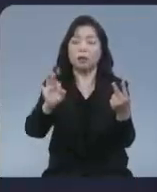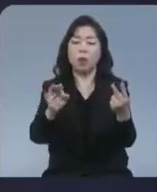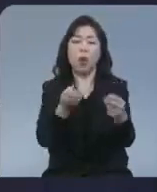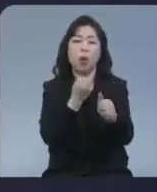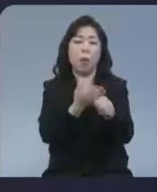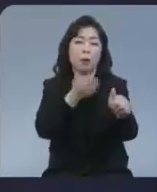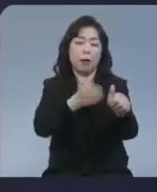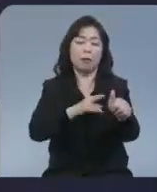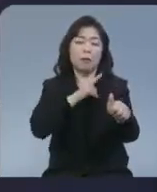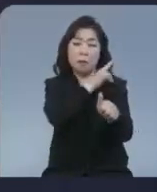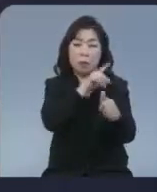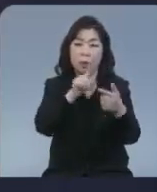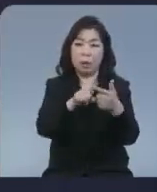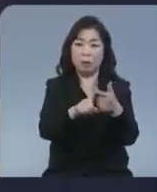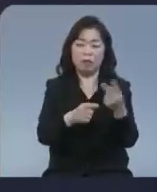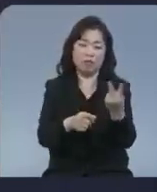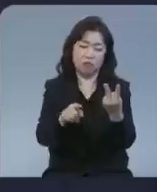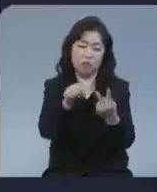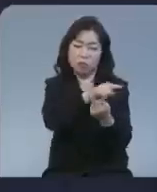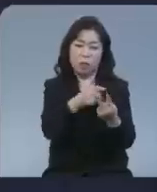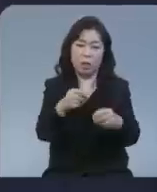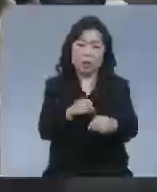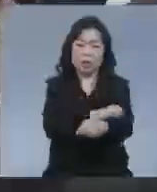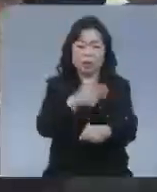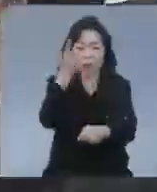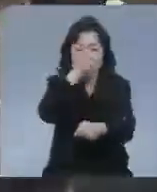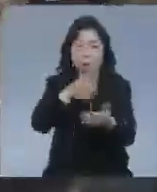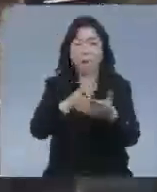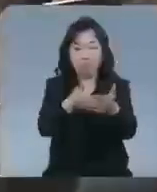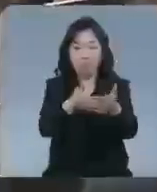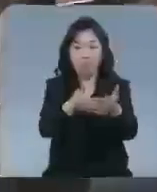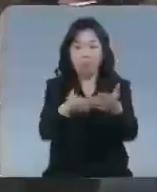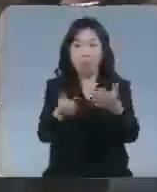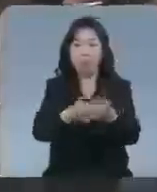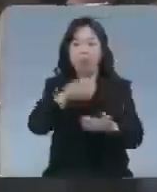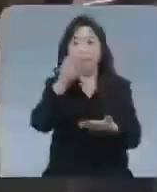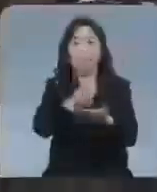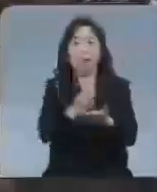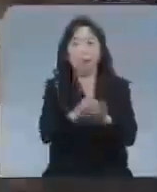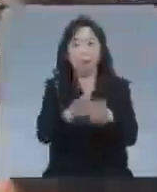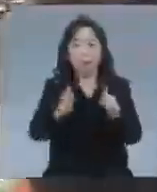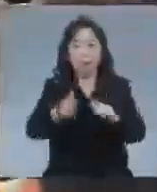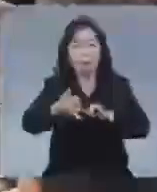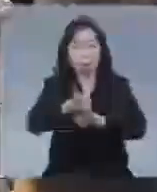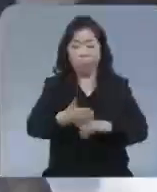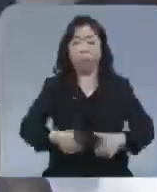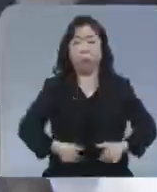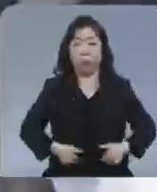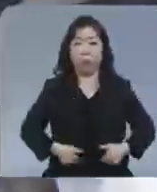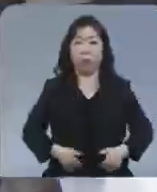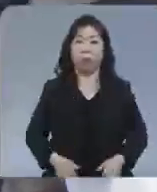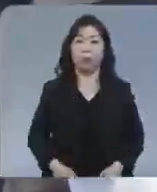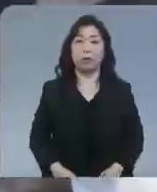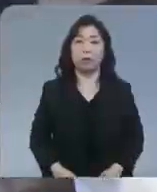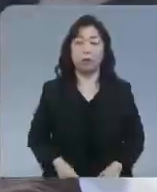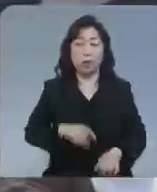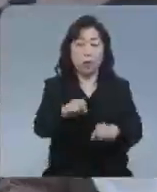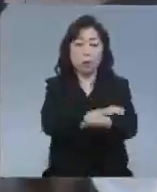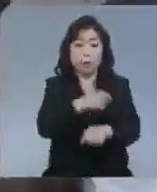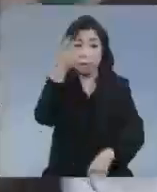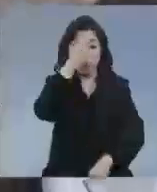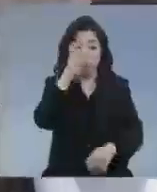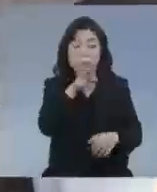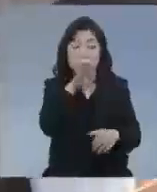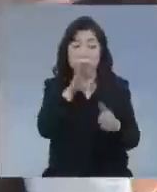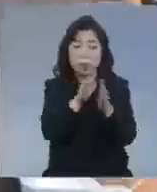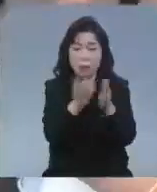明、尹锡悦分别深陷大庄洞项目和教唆检举事件，无法避免司法风险。同时，正义